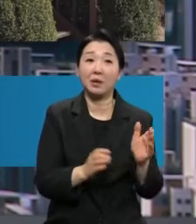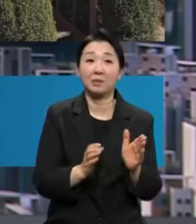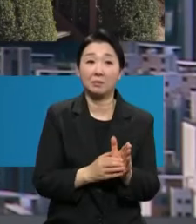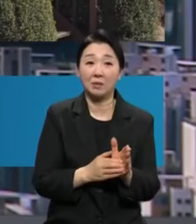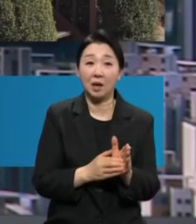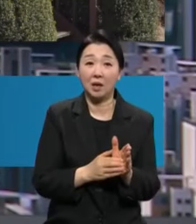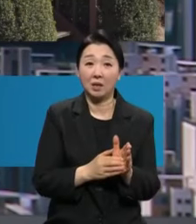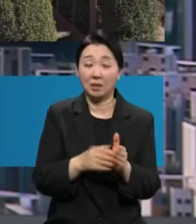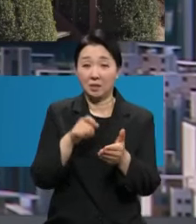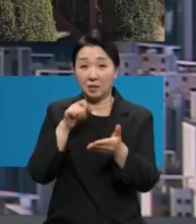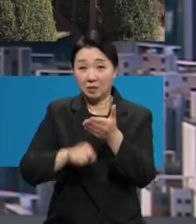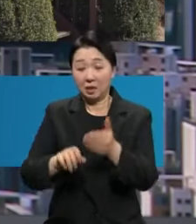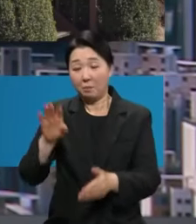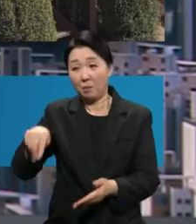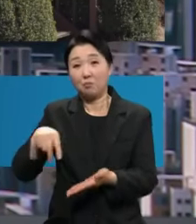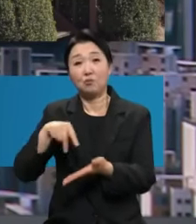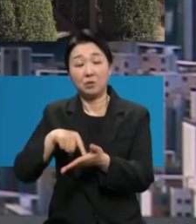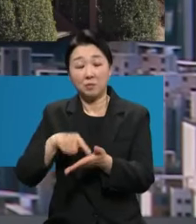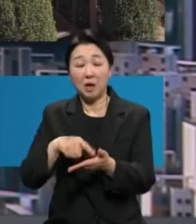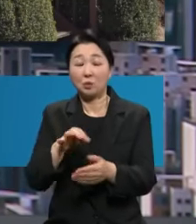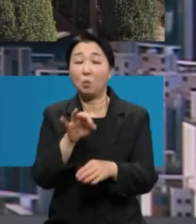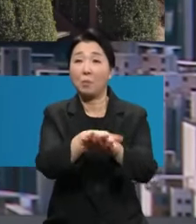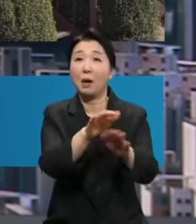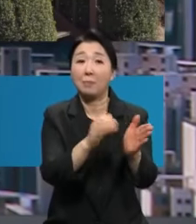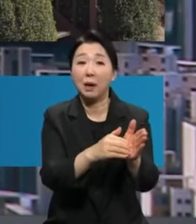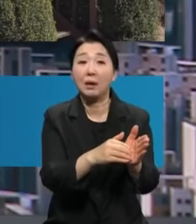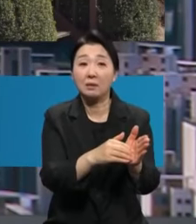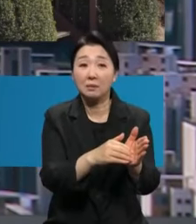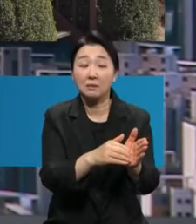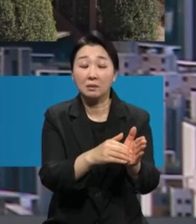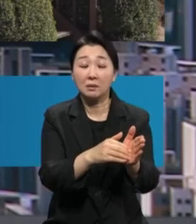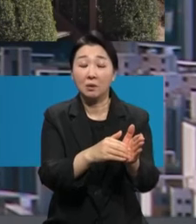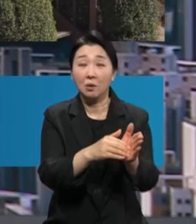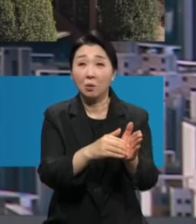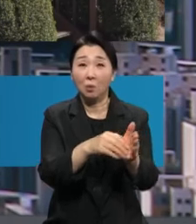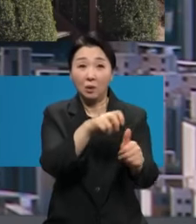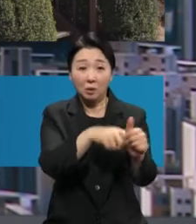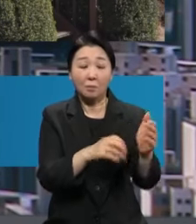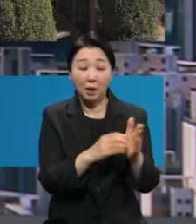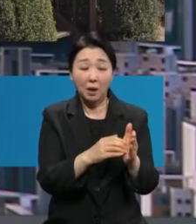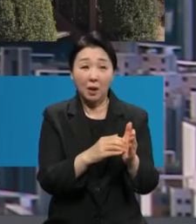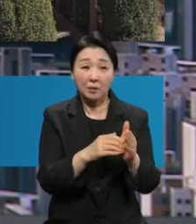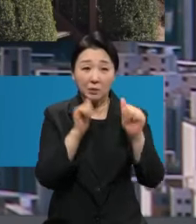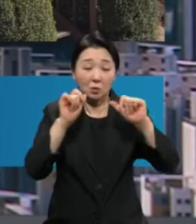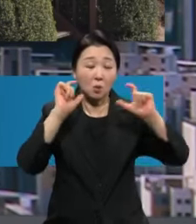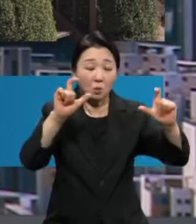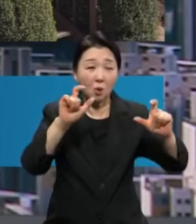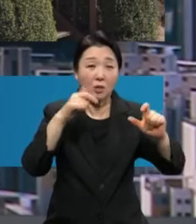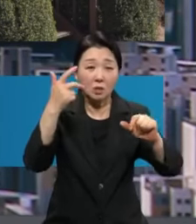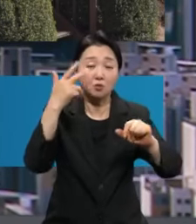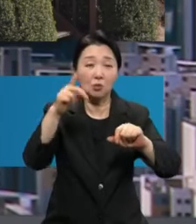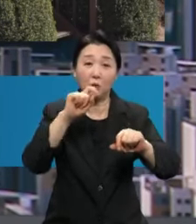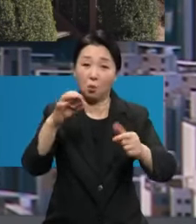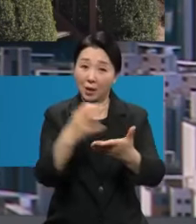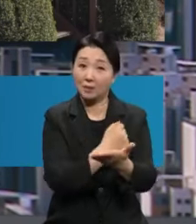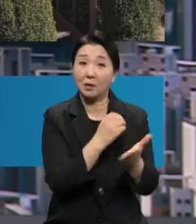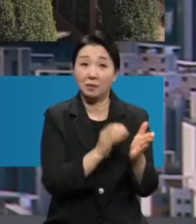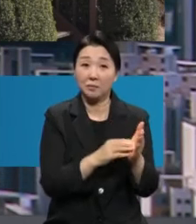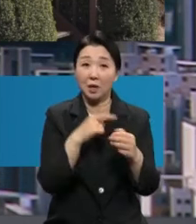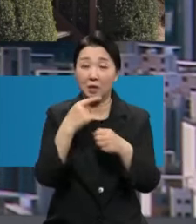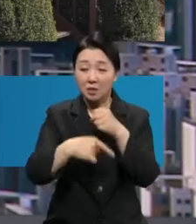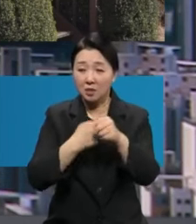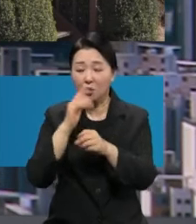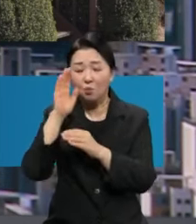공탁한 점을 감안했다는데 선고 일주일이 지나고 돈은 도로 가져갔습니다. 1년이 지나고서야 이 사실을 안